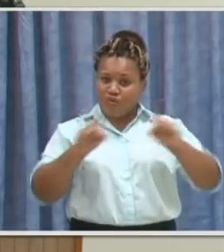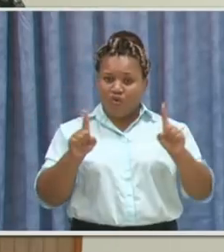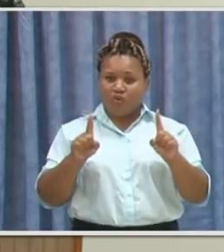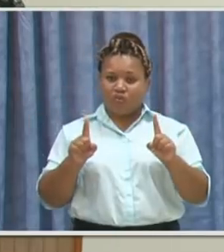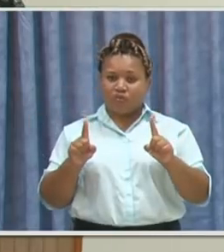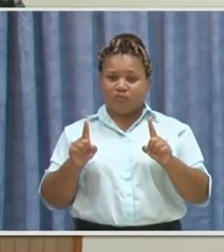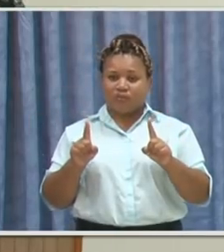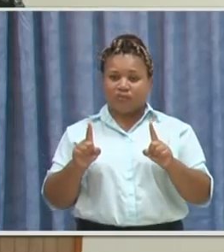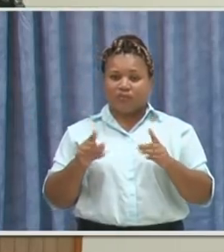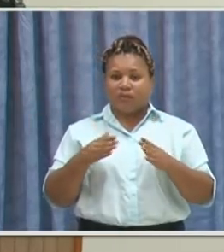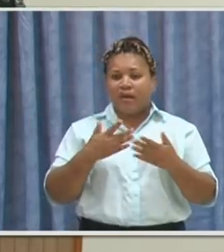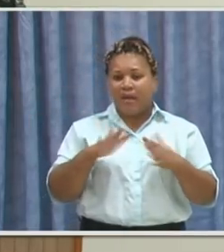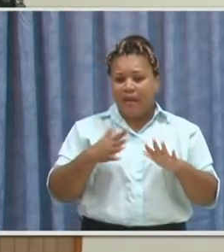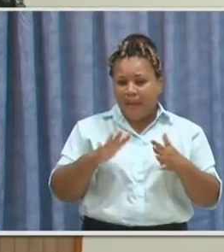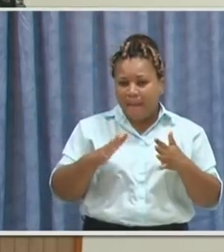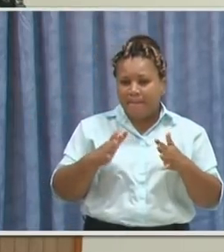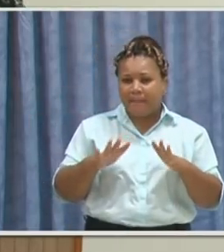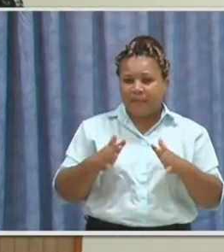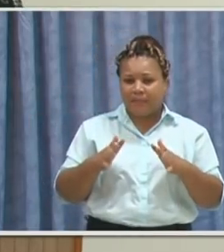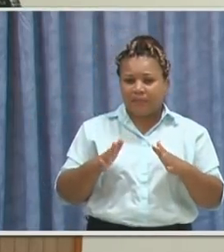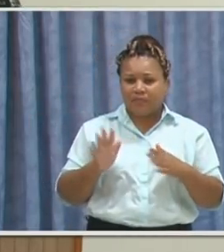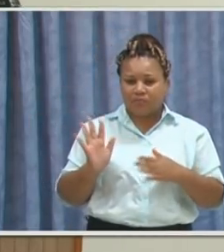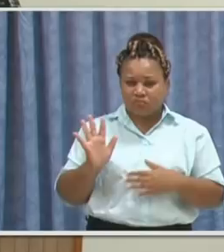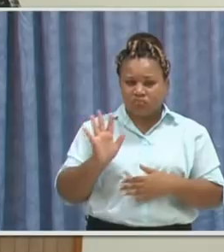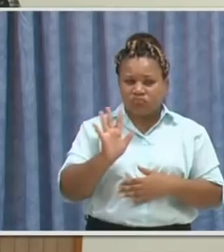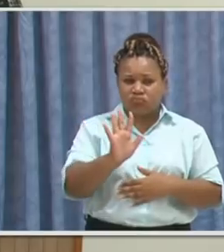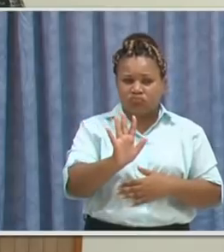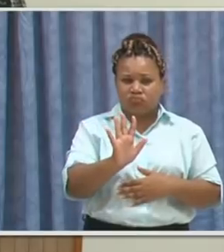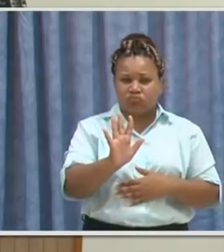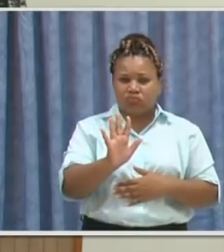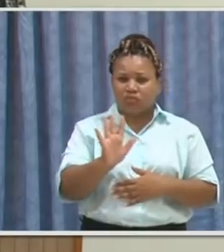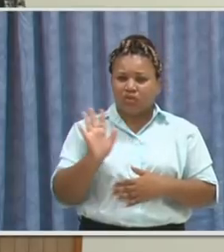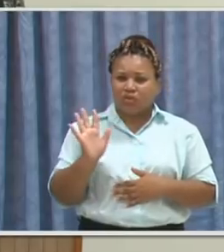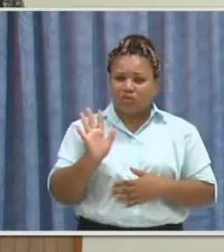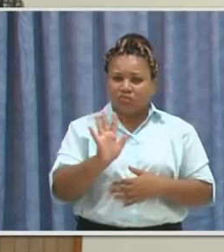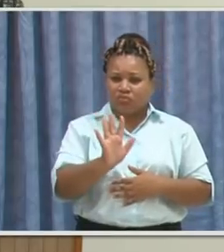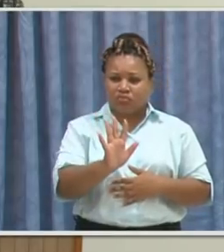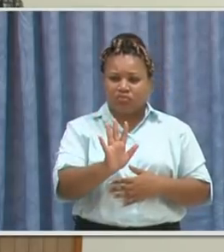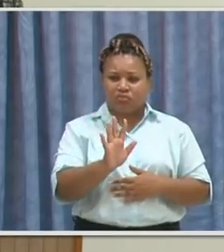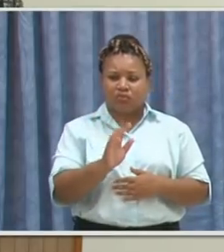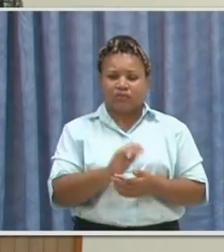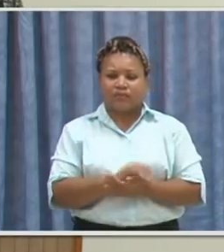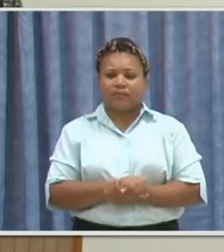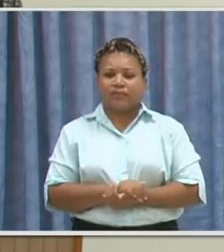world. La quantité de visiteurs qui peuvent entrer le world, pas patients. Et nous continuons